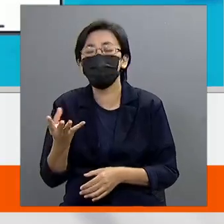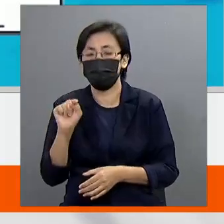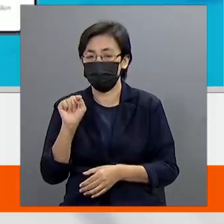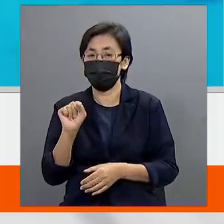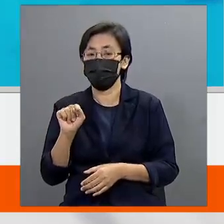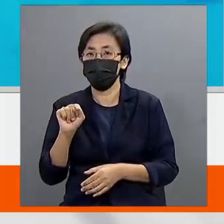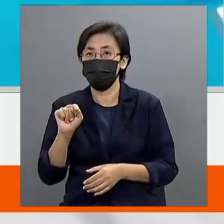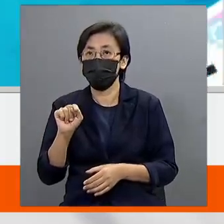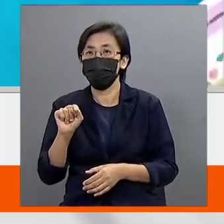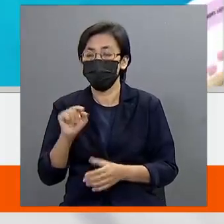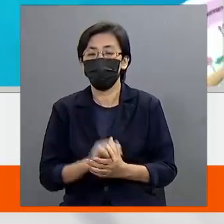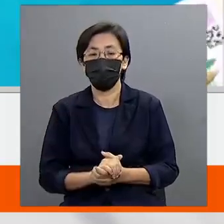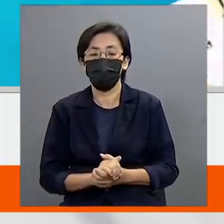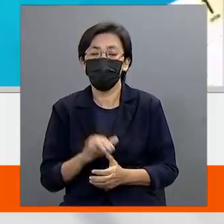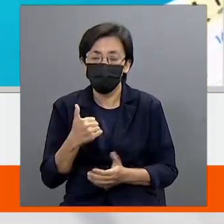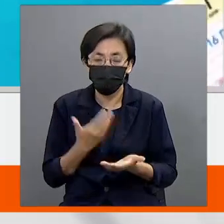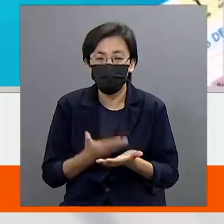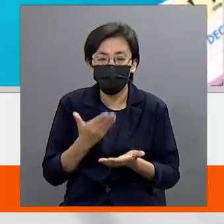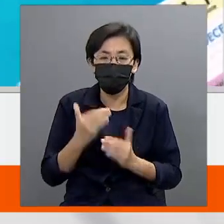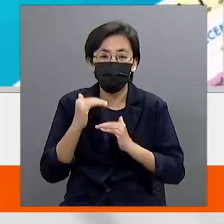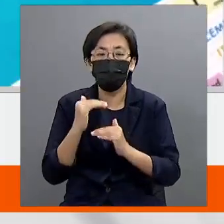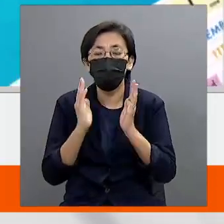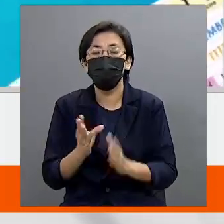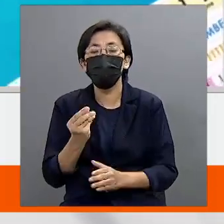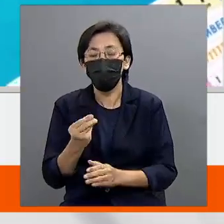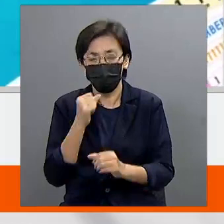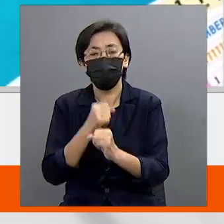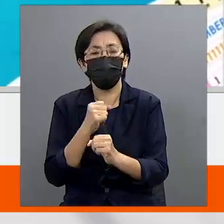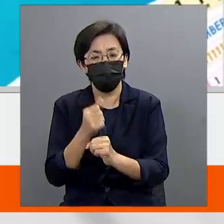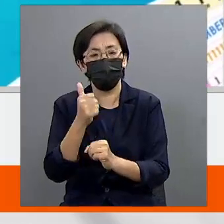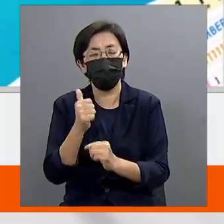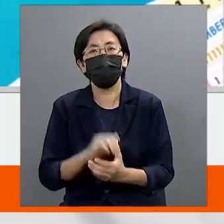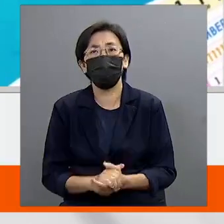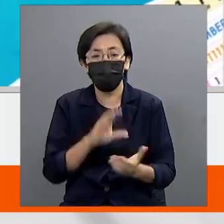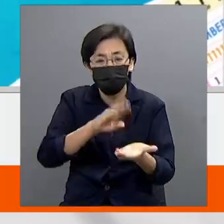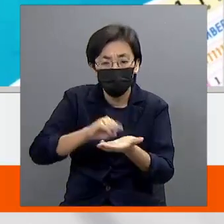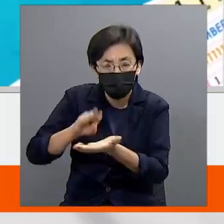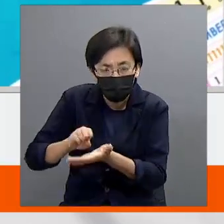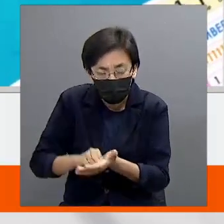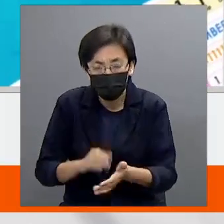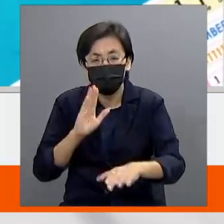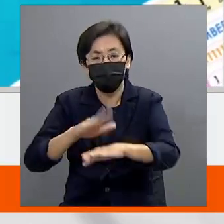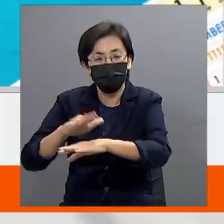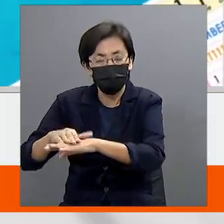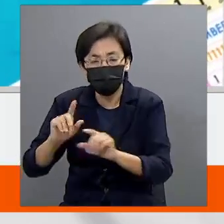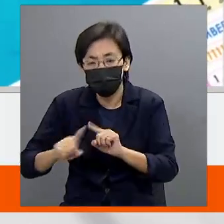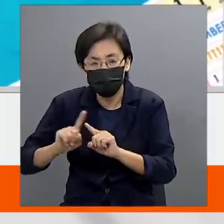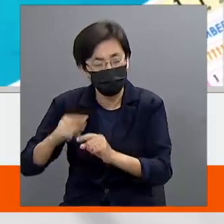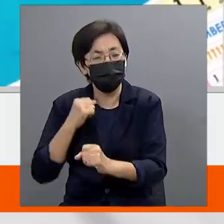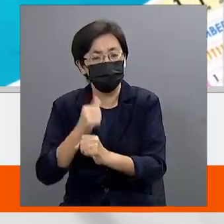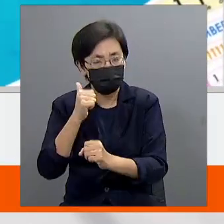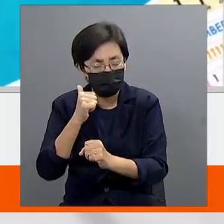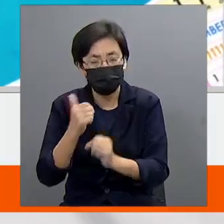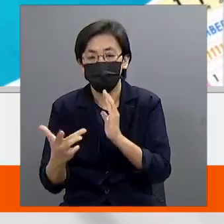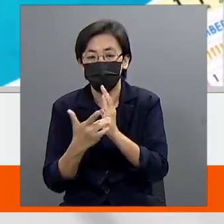งเอาไว้นะครับว่าไม่ให้ซื้อเกินคนละเท่าไหร่หรือมีข้อมูลมีคำเตือนมีอะไรพวกนี้ครับพวกนี้มันสามารถที่ใช้เทคโนโลยีให้เป็นประโยชน์ได้